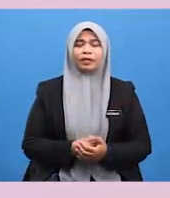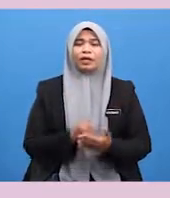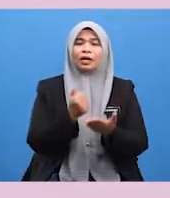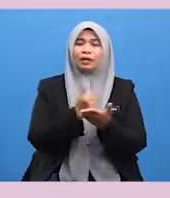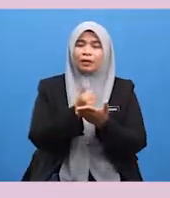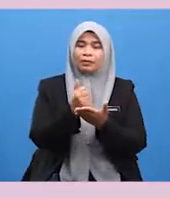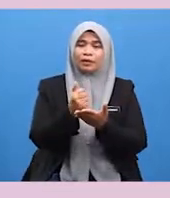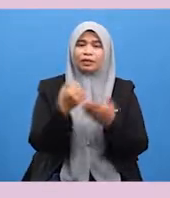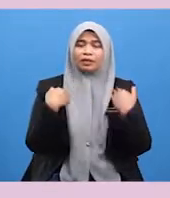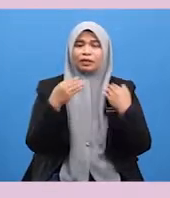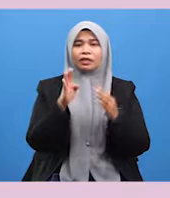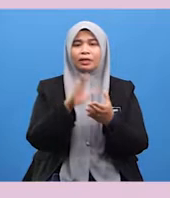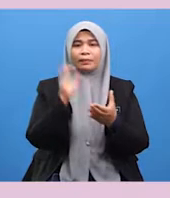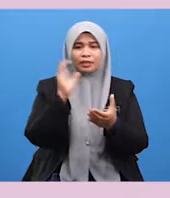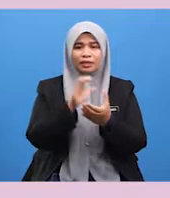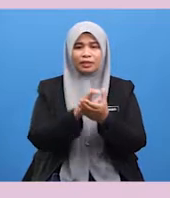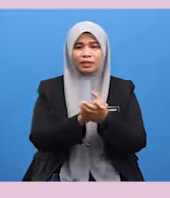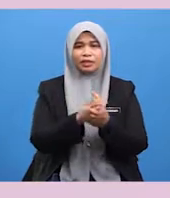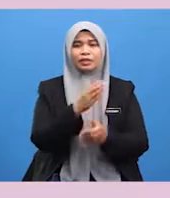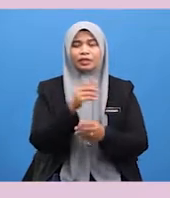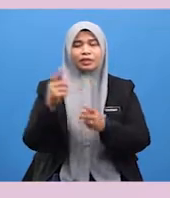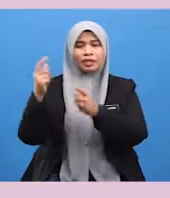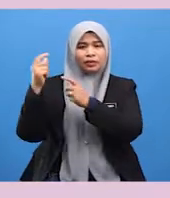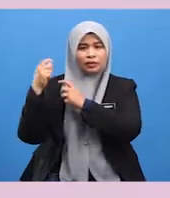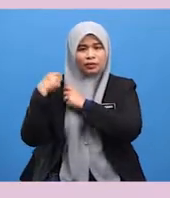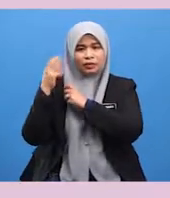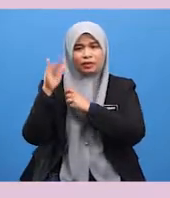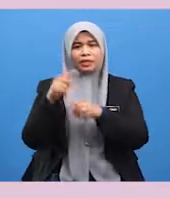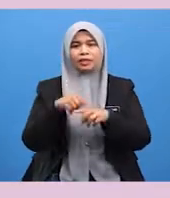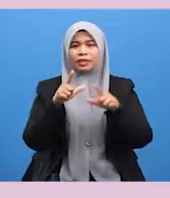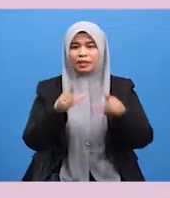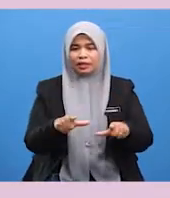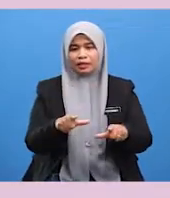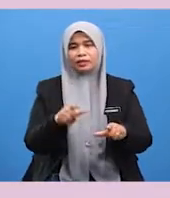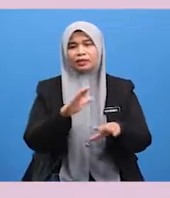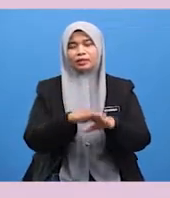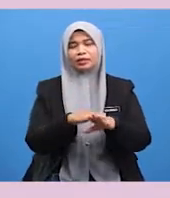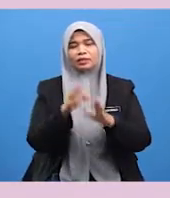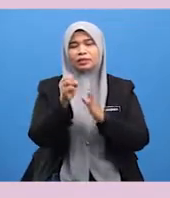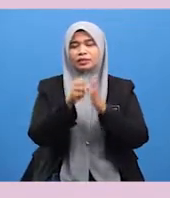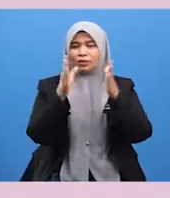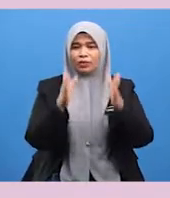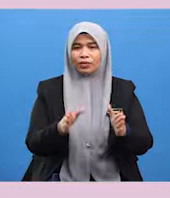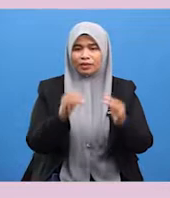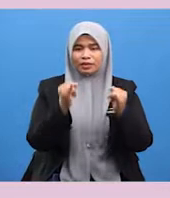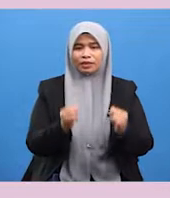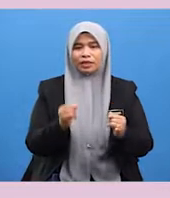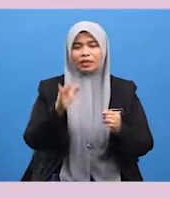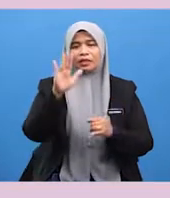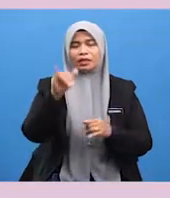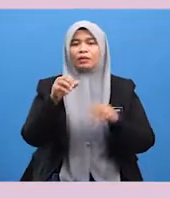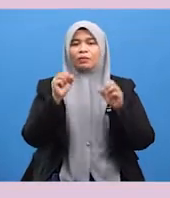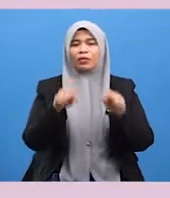Amanah merupakan kepercayaan dan tanggungjawab yang diletakkan ke atas seseorang insan yang mampu membela